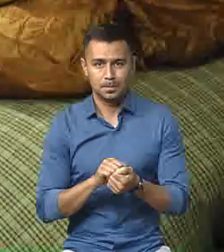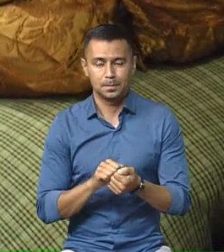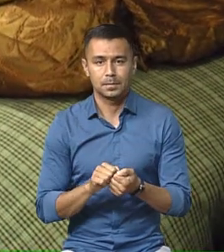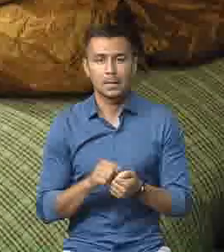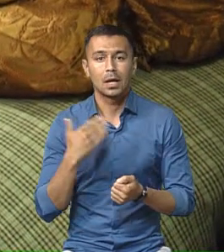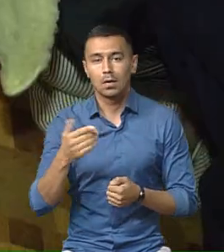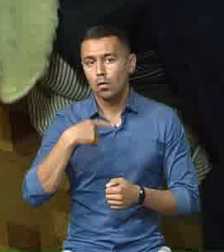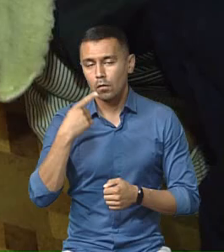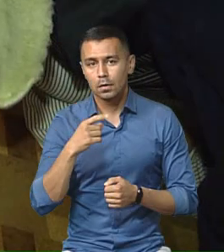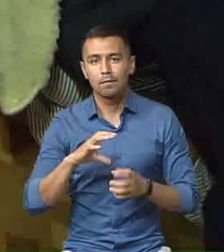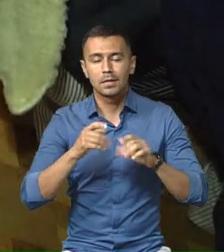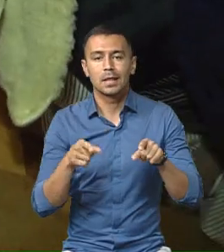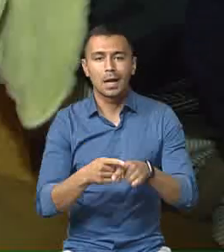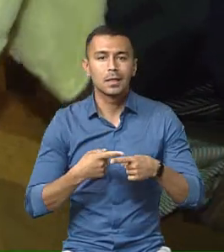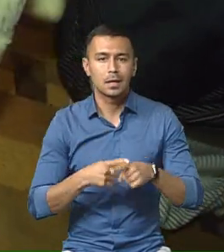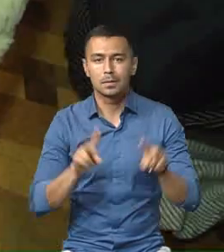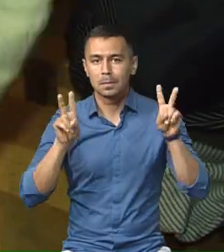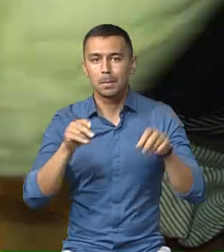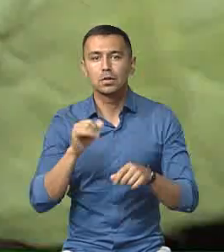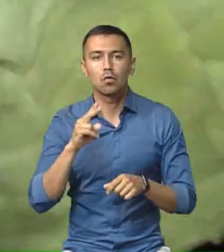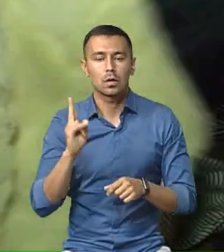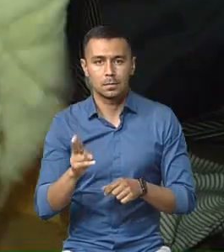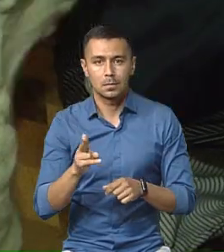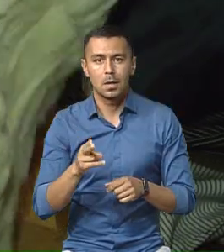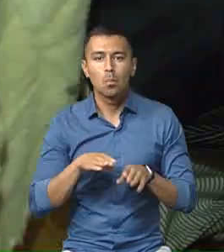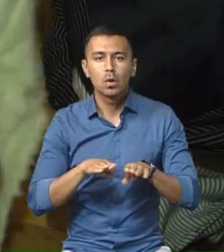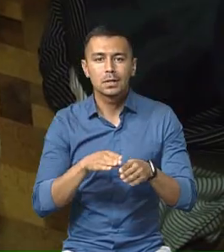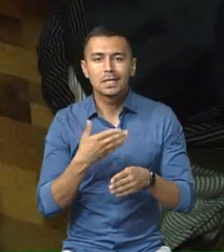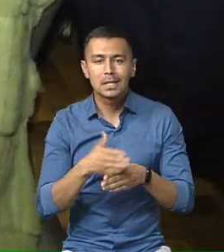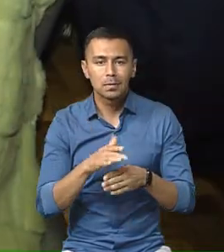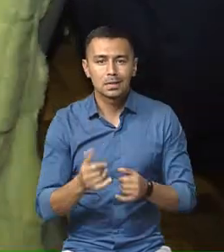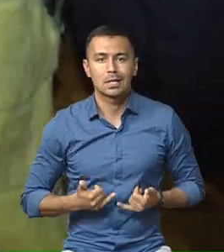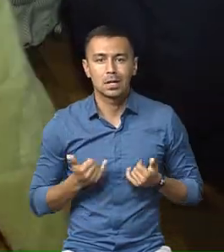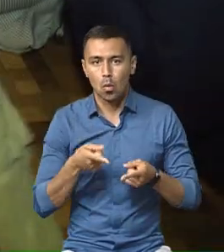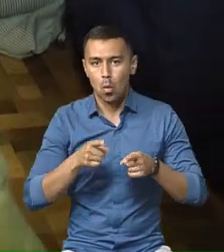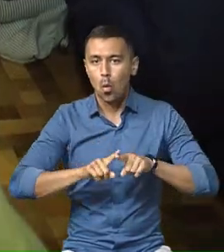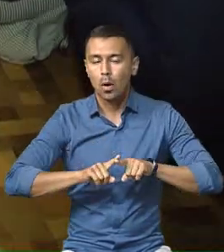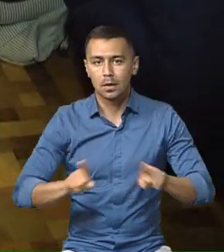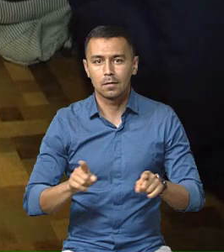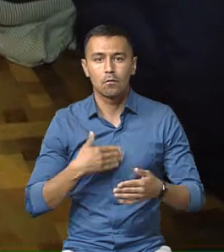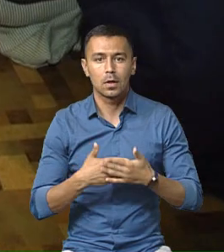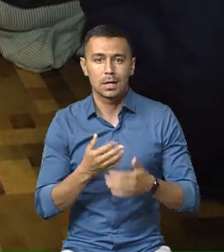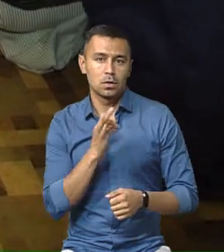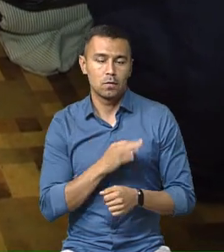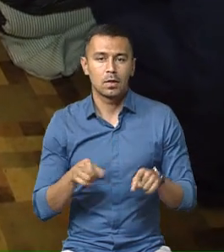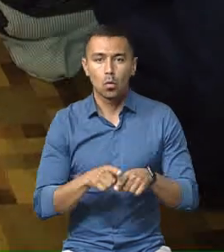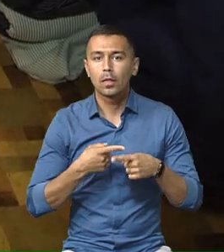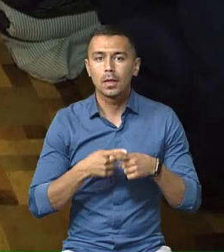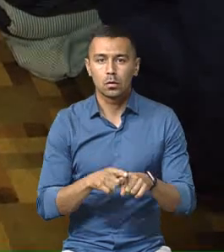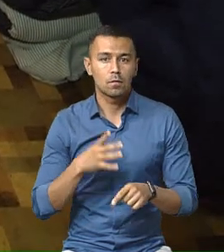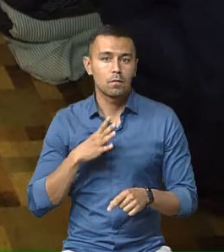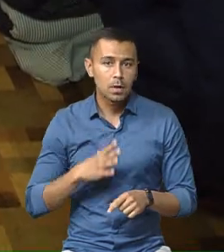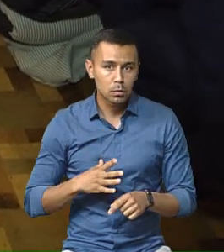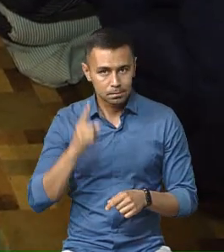За її словами, у світі така техніка зветься пічворк – пошиття склаптів заради оригінальності. Волонтерки цього центру застосовують таку техніку і вимушено,